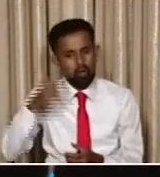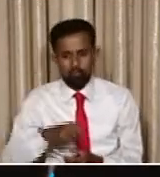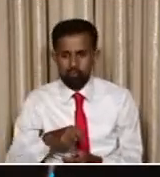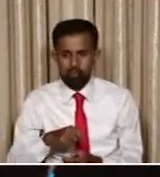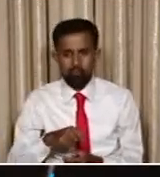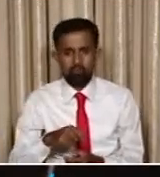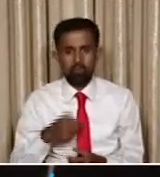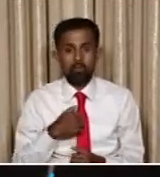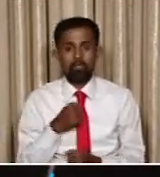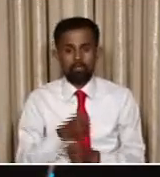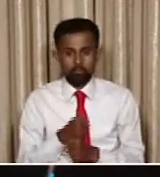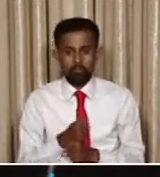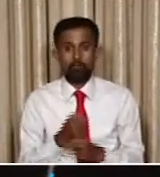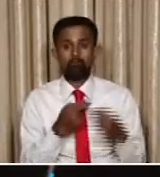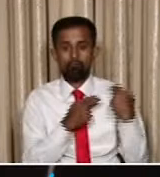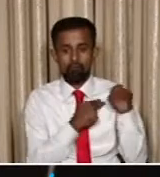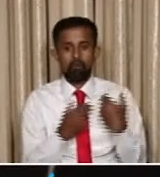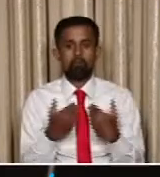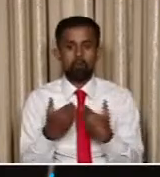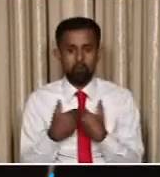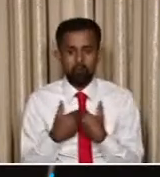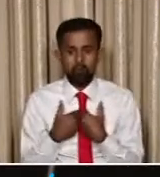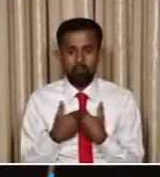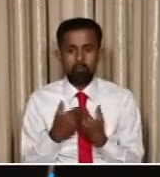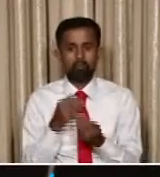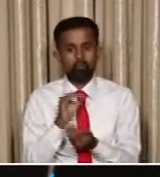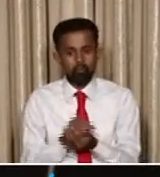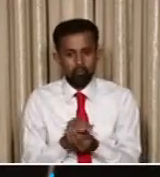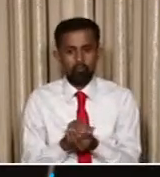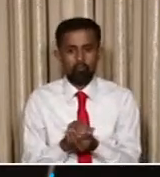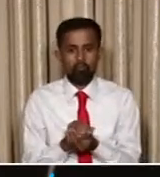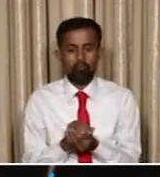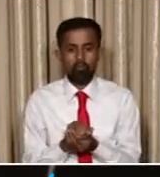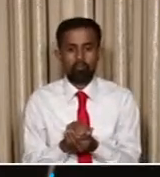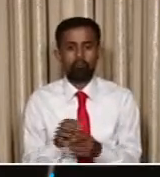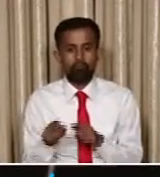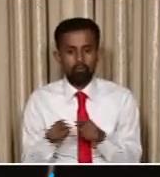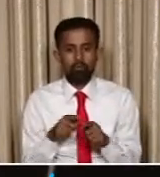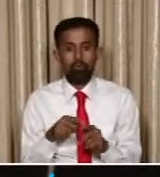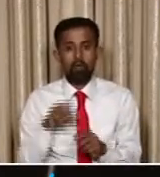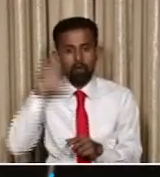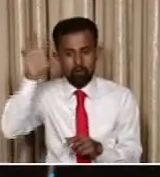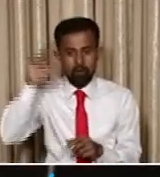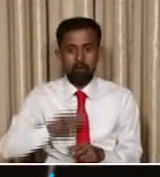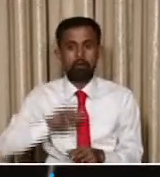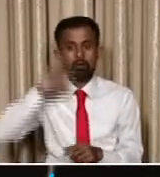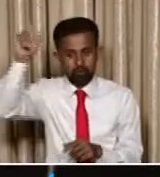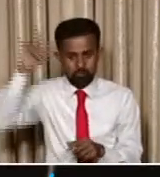අපි අපේ රජයක් හැටියට වගකීමක් දරන්න ඕනේ මේගලන්ගේ ආරක්ෂාවට එහෙම තමයි අපිත් රටවල් වල ගියාම